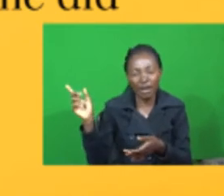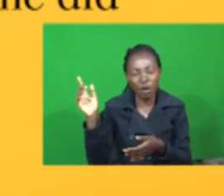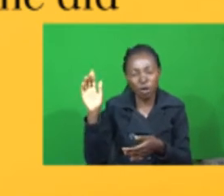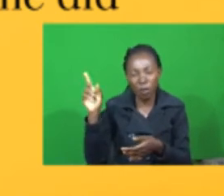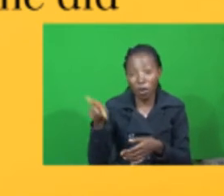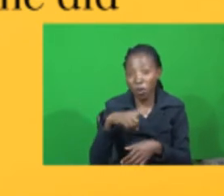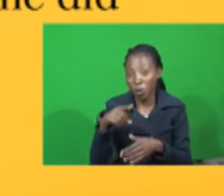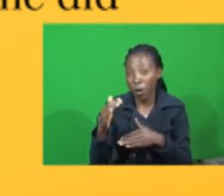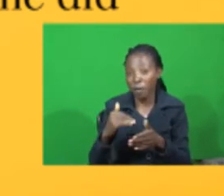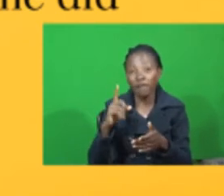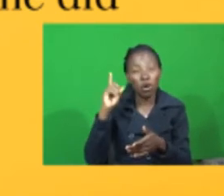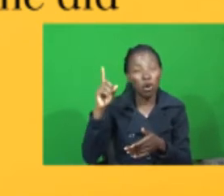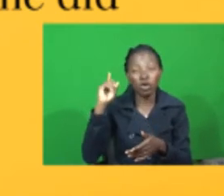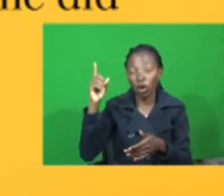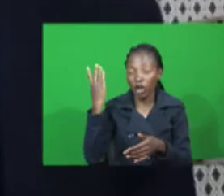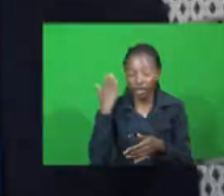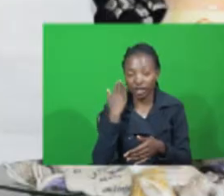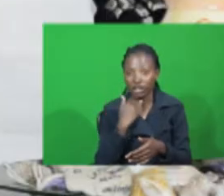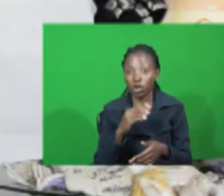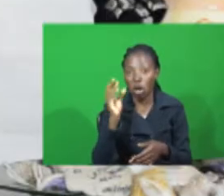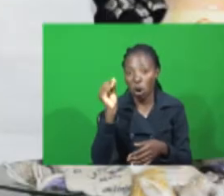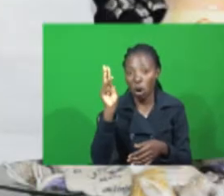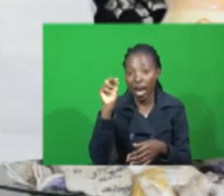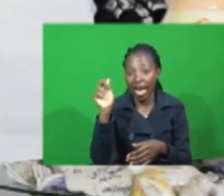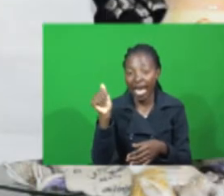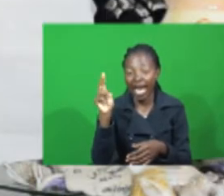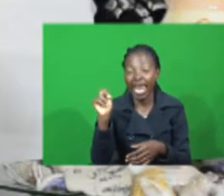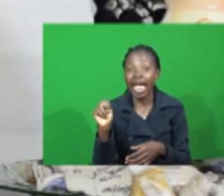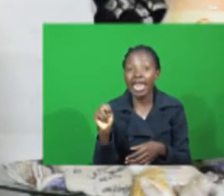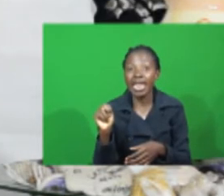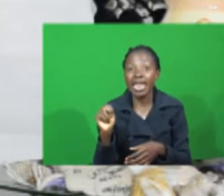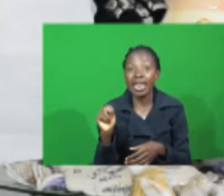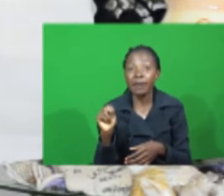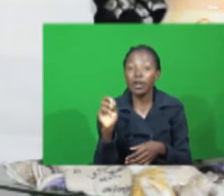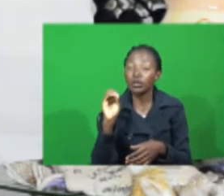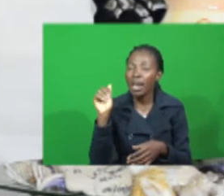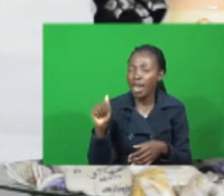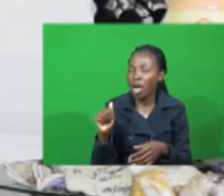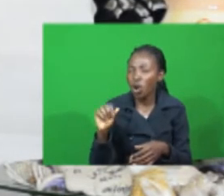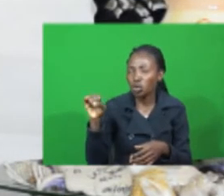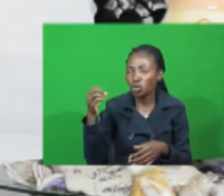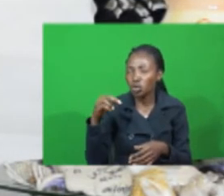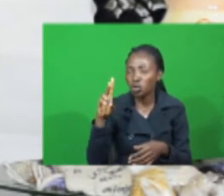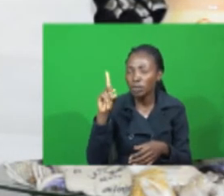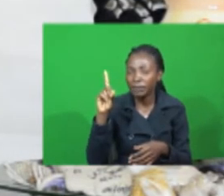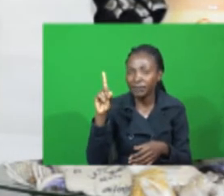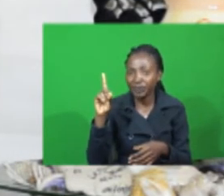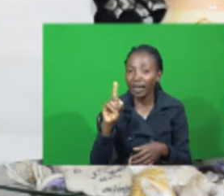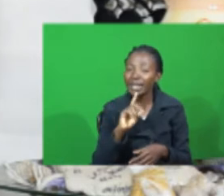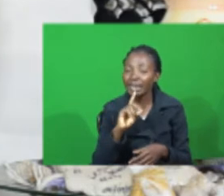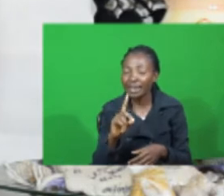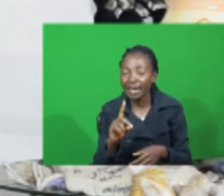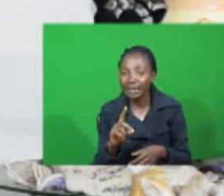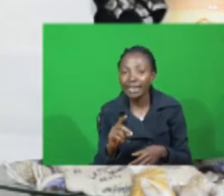paJehovha, akamuuraya naiyewo. Onani akabva anzi nababa wake Judha, "Mwanangu, chigara